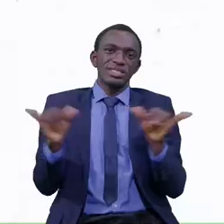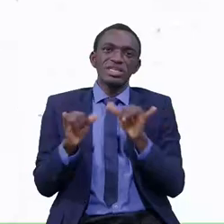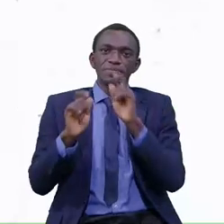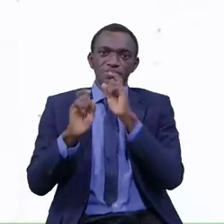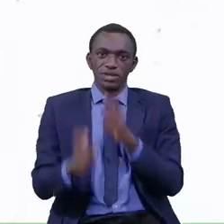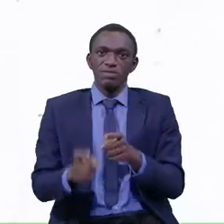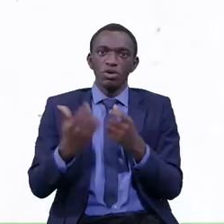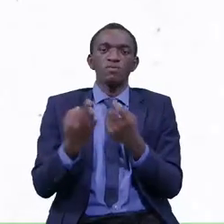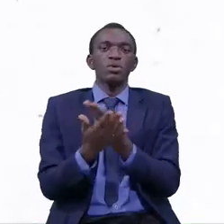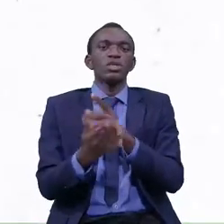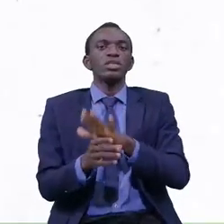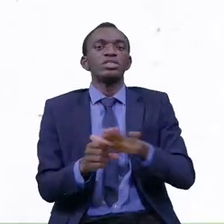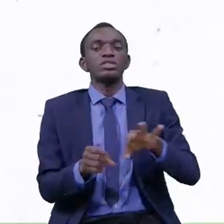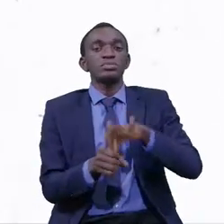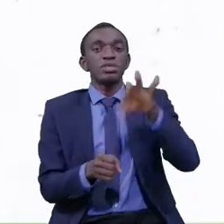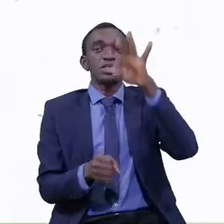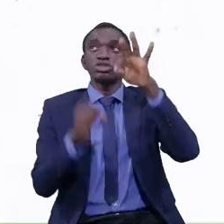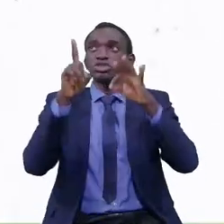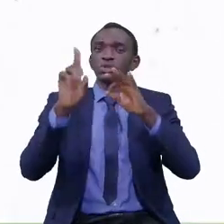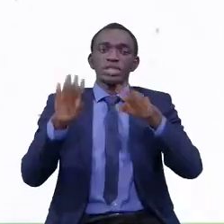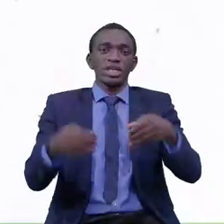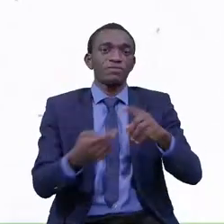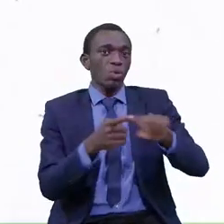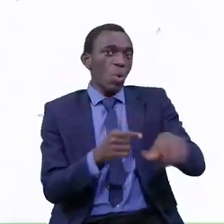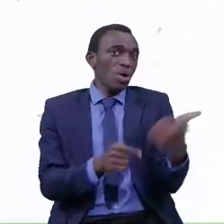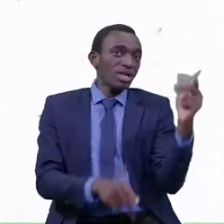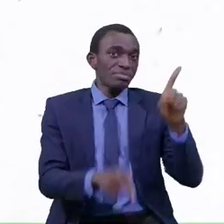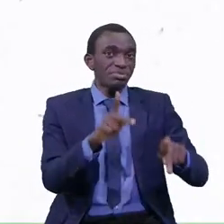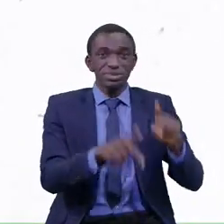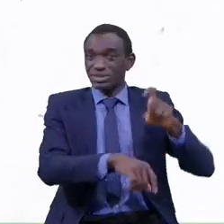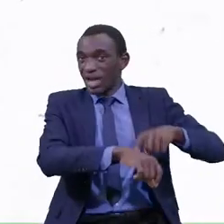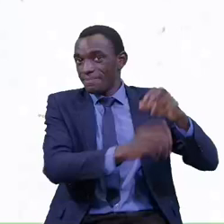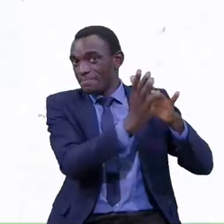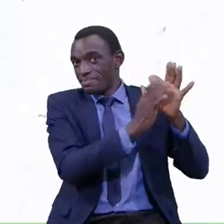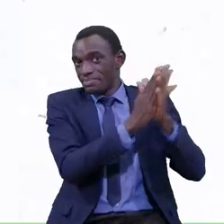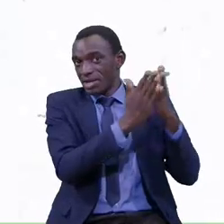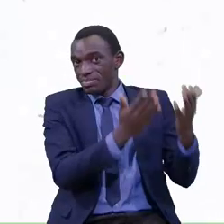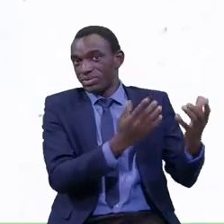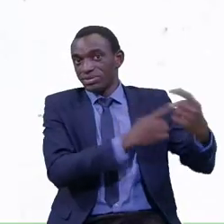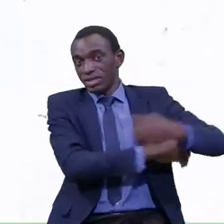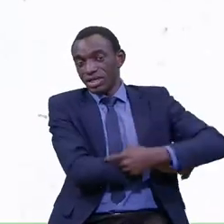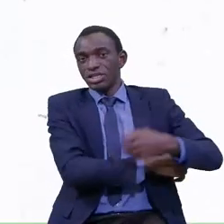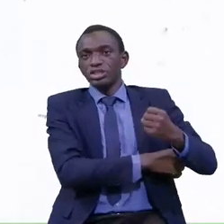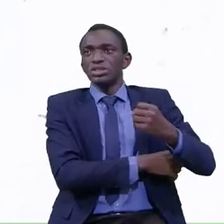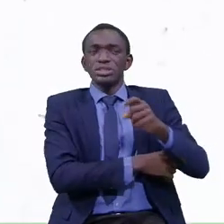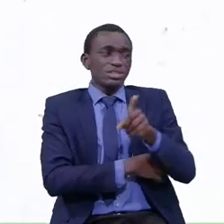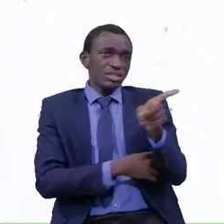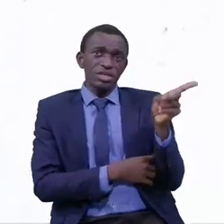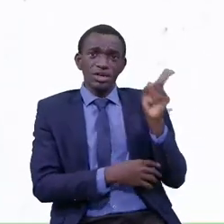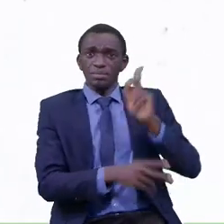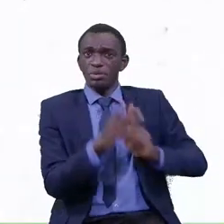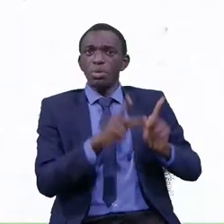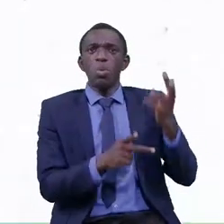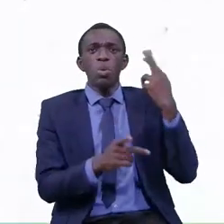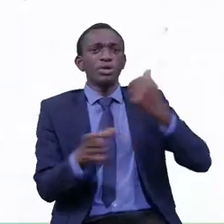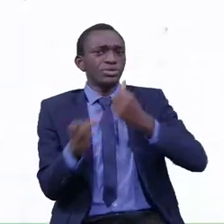que tu as donné à ces gens-là au temps biblique. Et ils étaient forts. Et ils